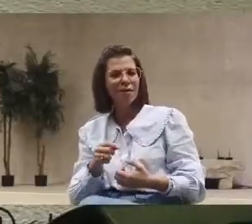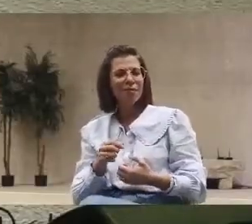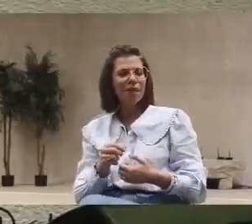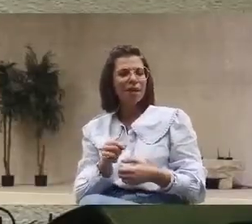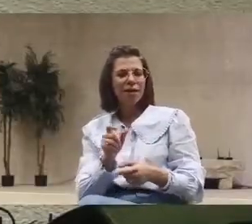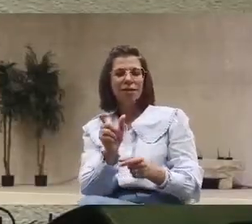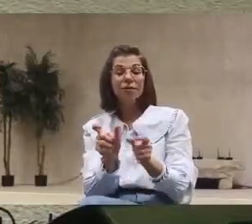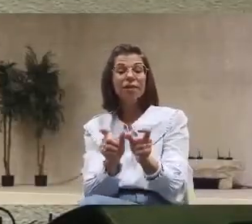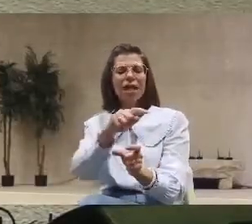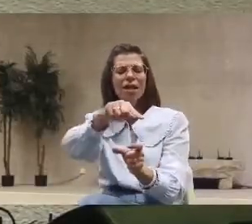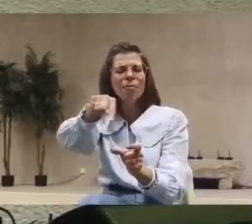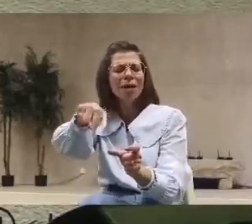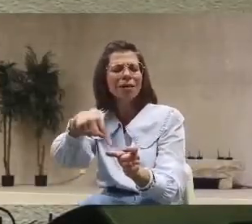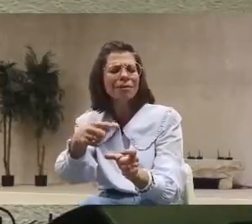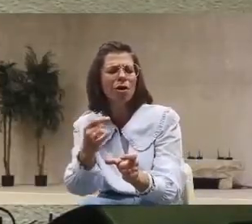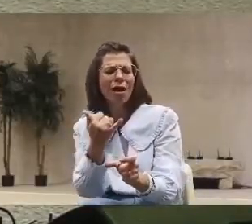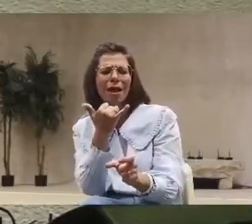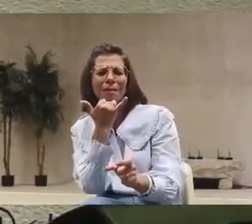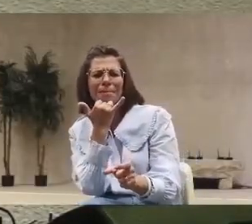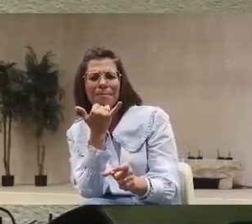adorateurs Amen